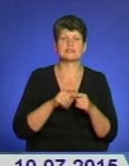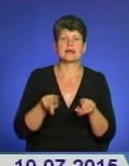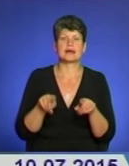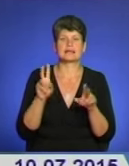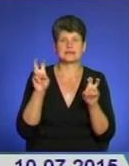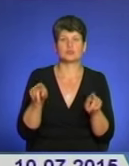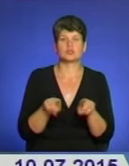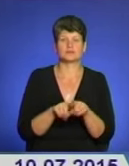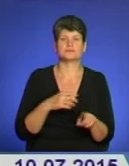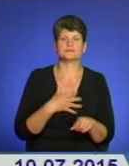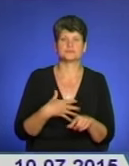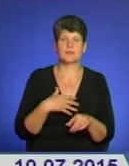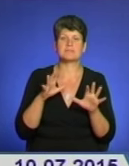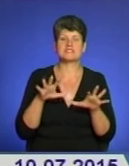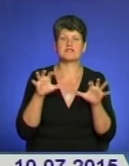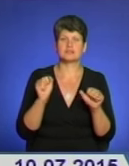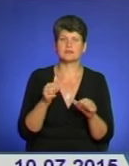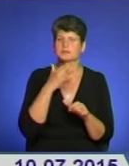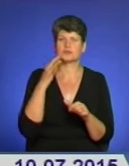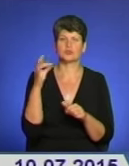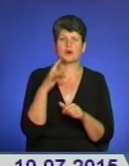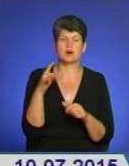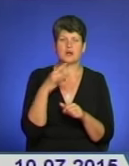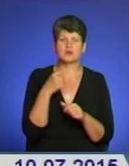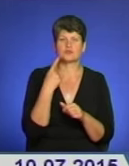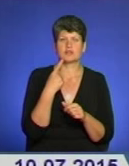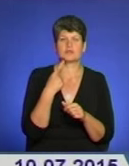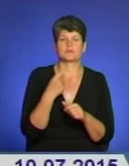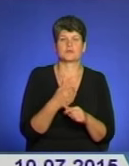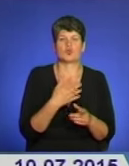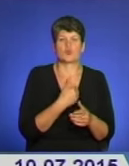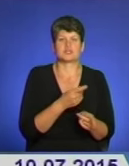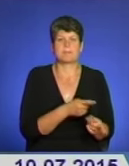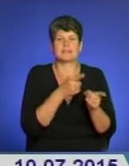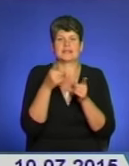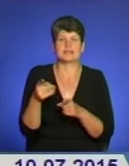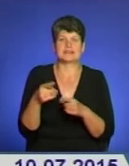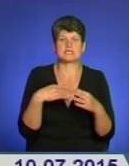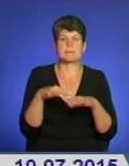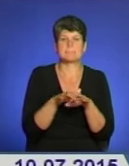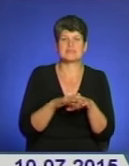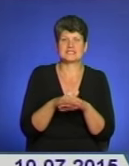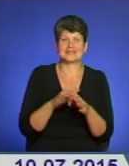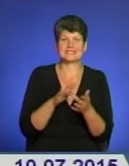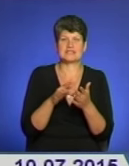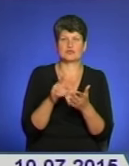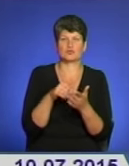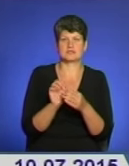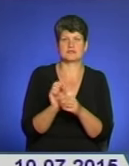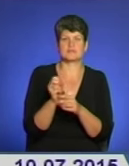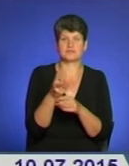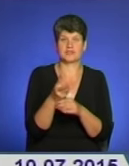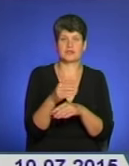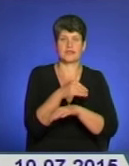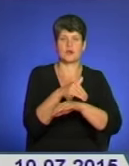також актуальна. Місцева влада неодноразово намагалася перенести стихійний ринок з центру міста на околиці. Натомість